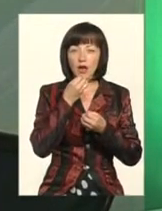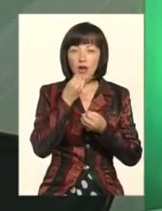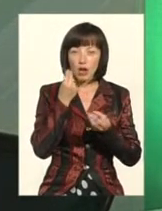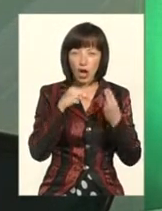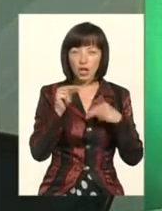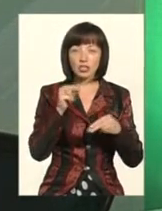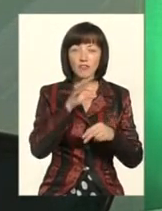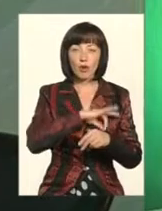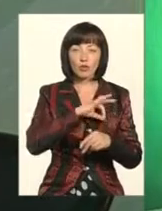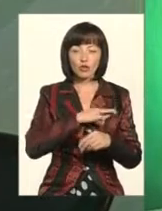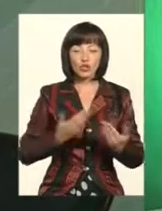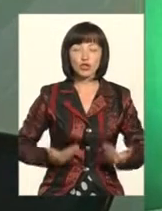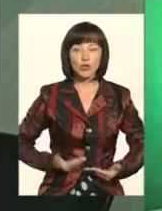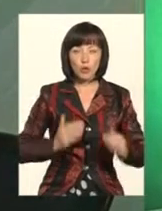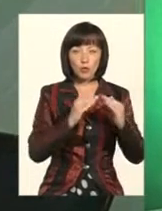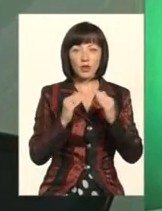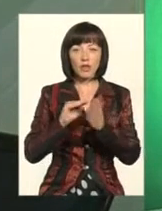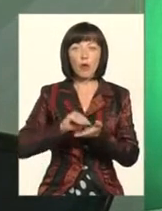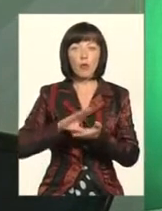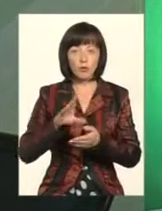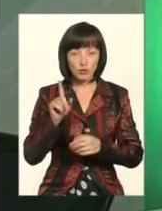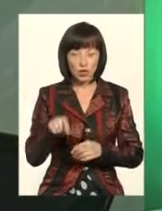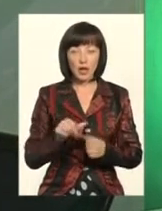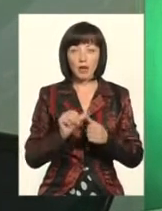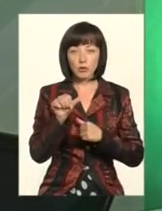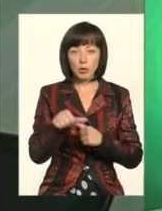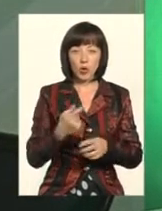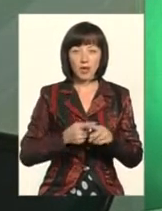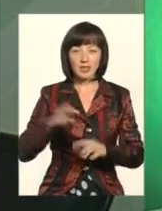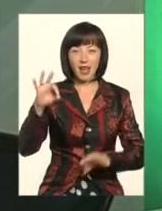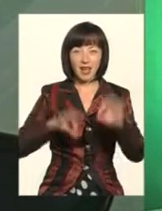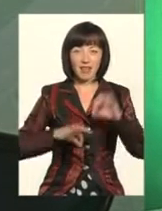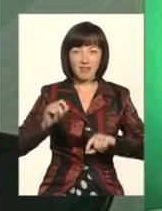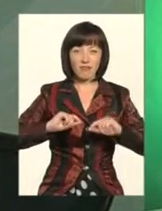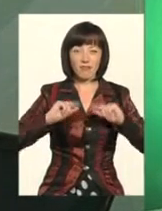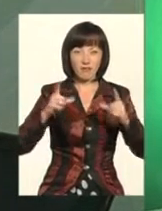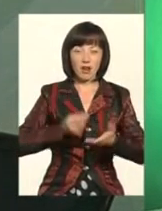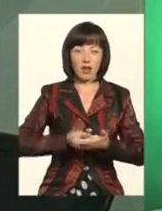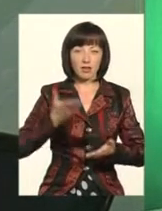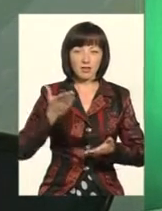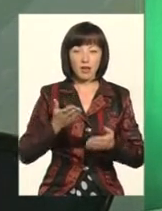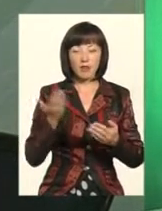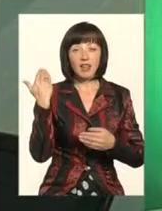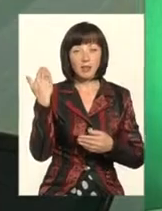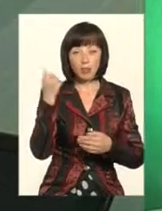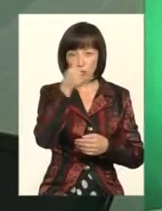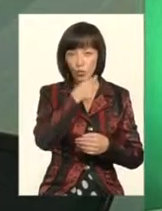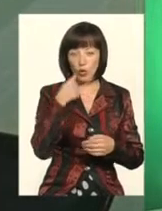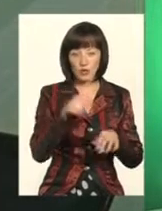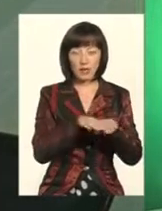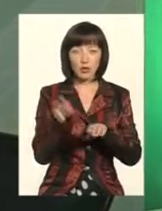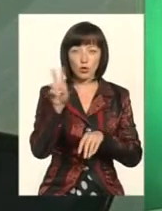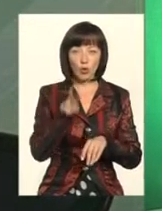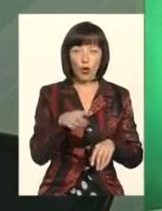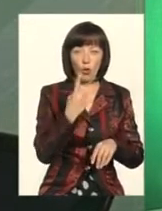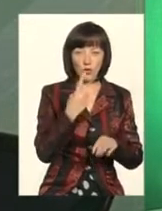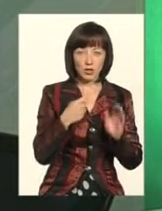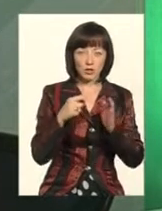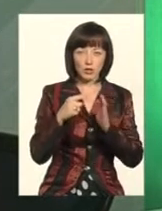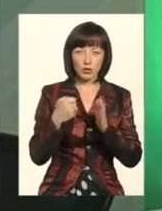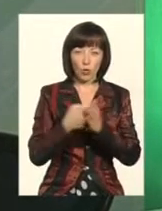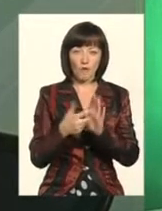експлуатувати житловий фонд, накопичення. Крім того, ця інфляція, яка в нашій державі є, взяти навіть в минулому році, курс долара був 1:8, а